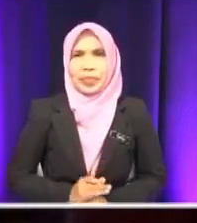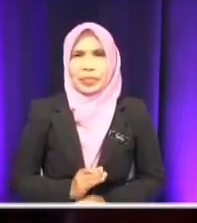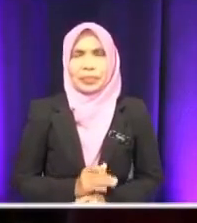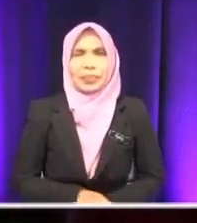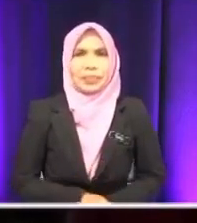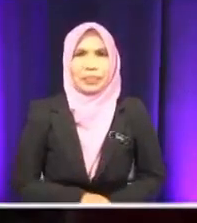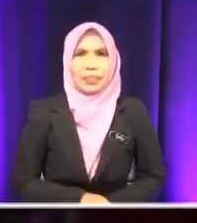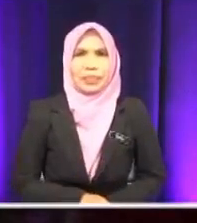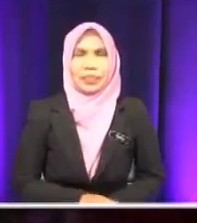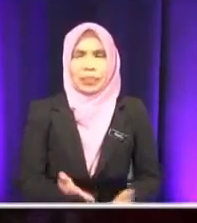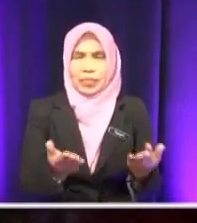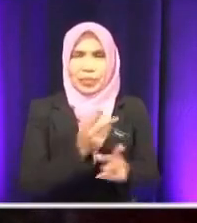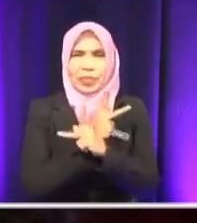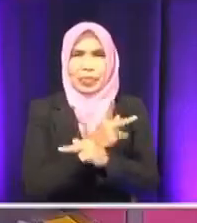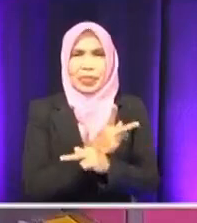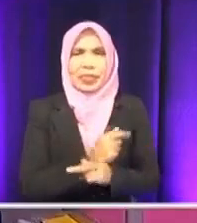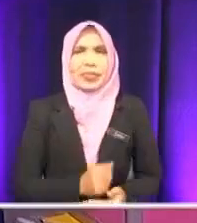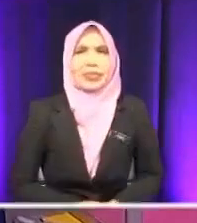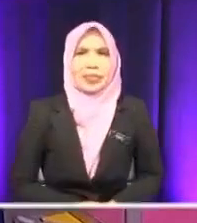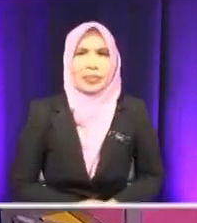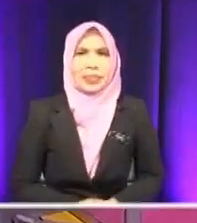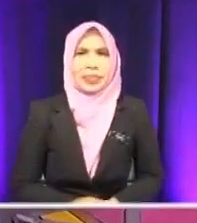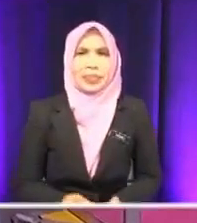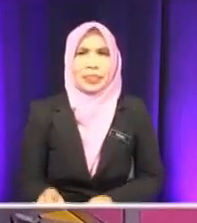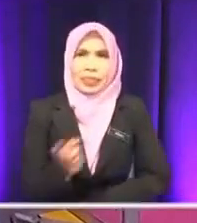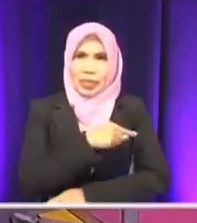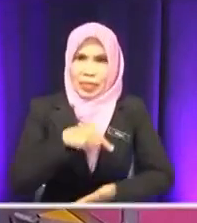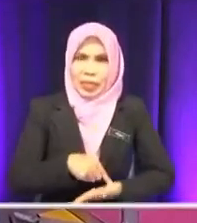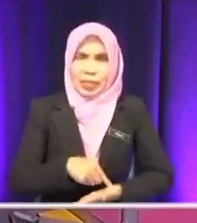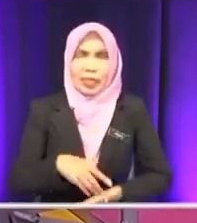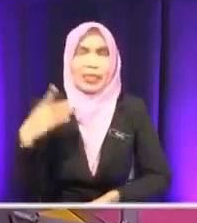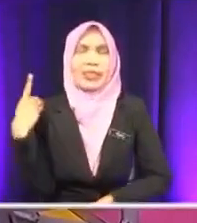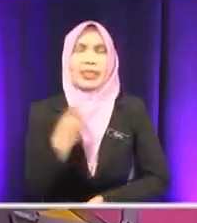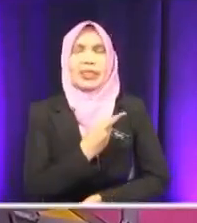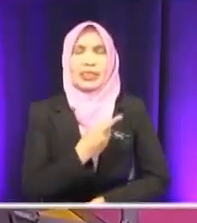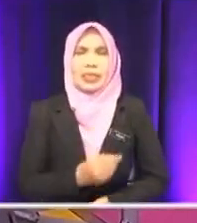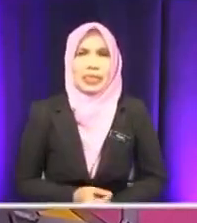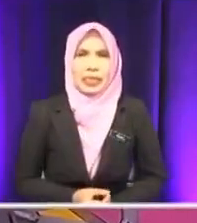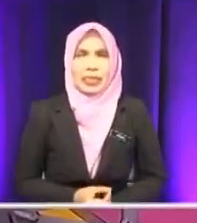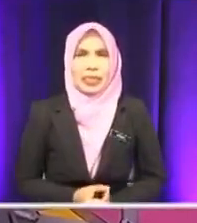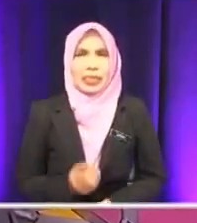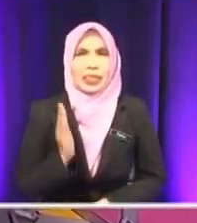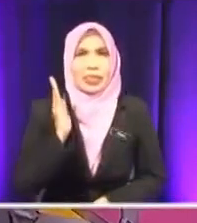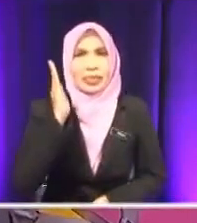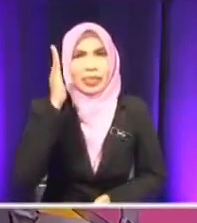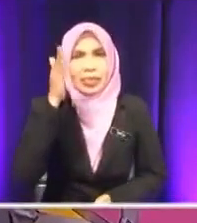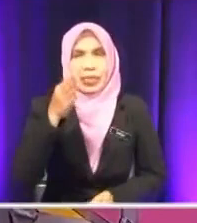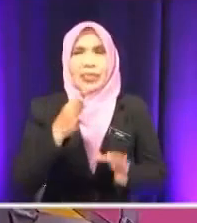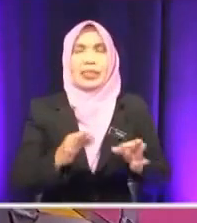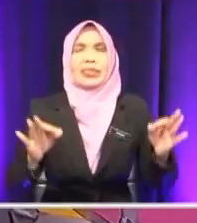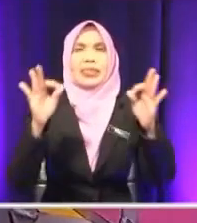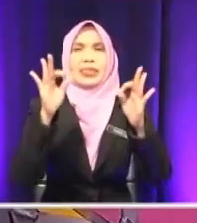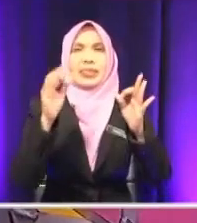So hari ini kita akan berkongsi ya untuk pecutan setelah setahun kita belajar tibalah masa untuk